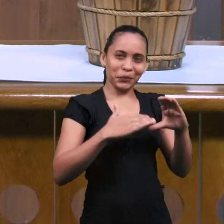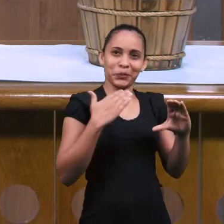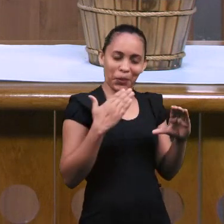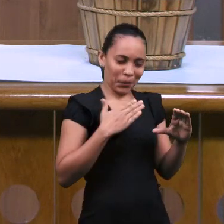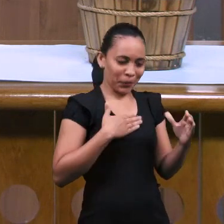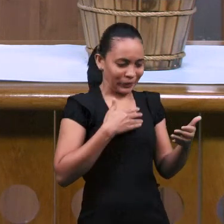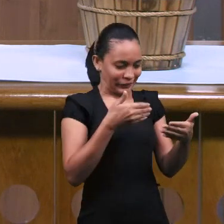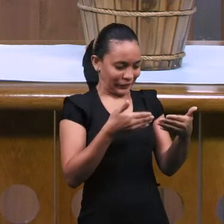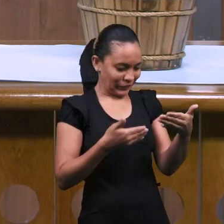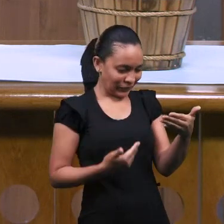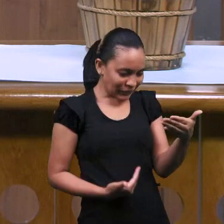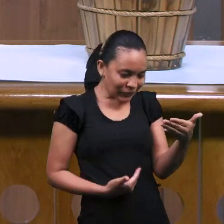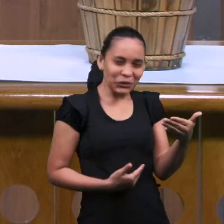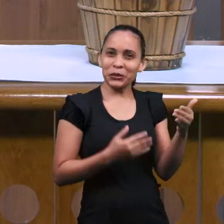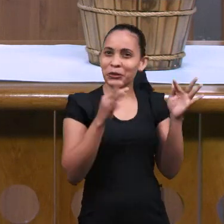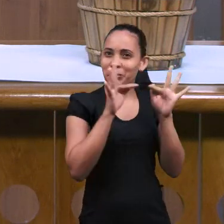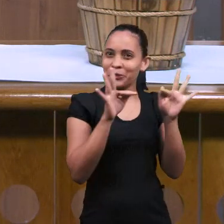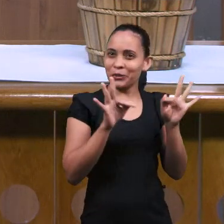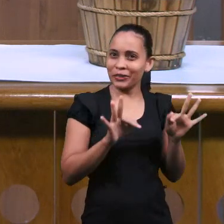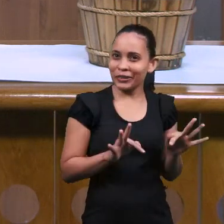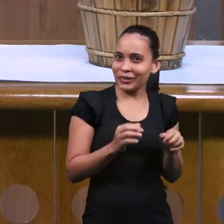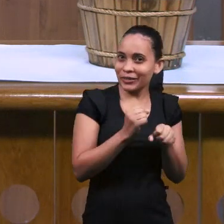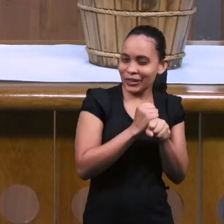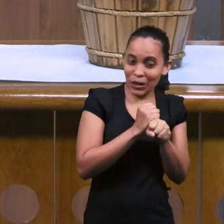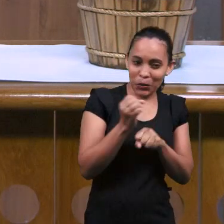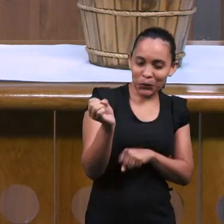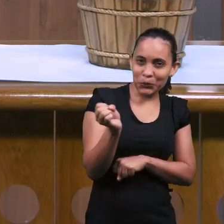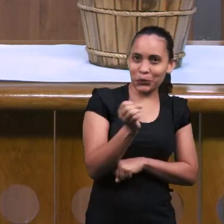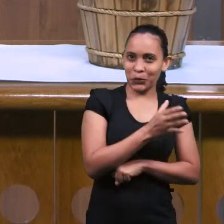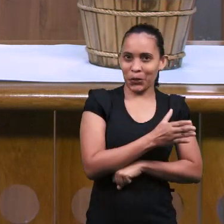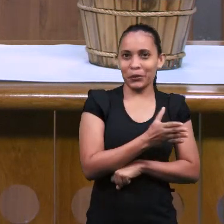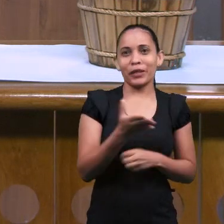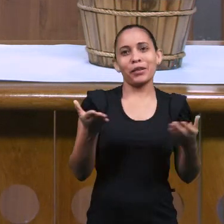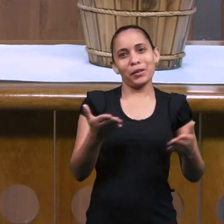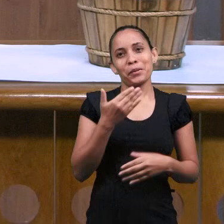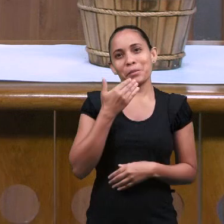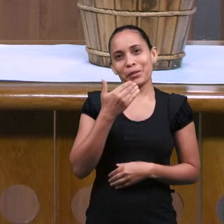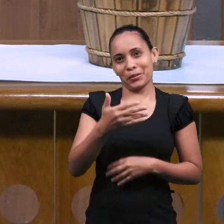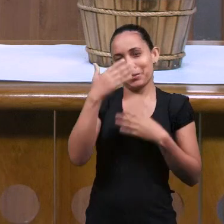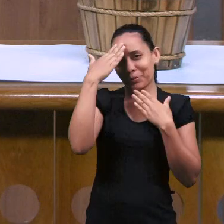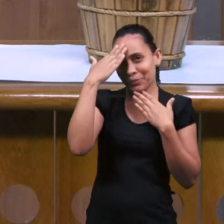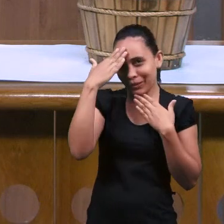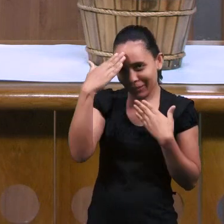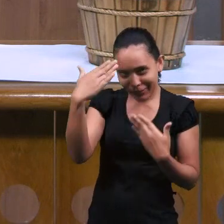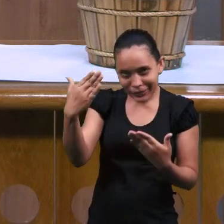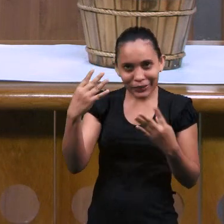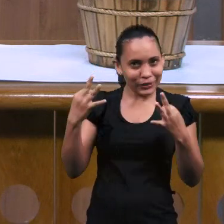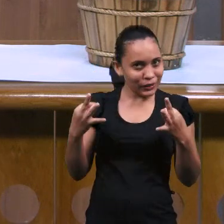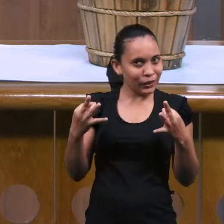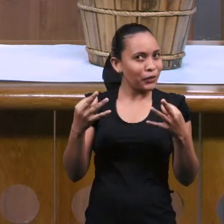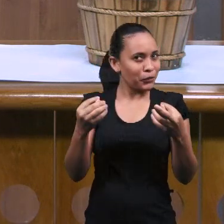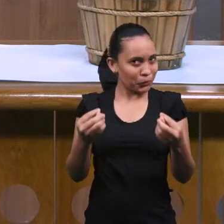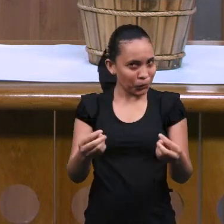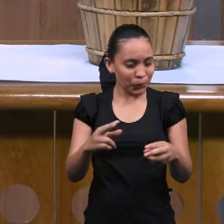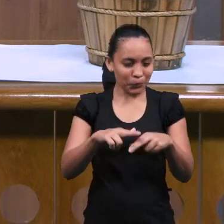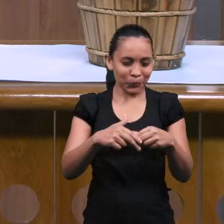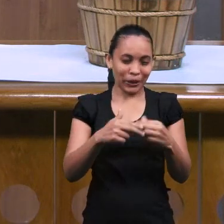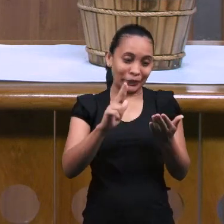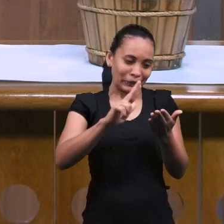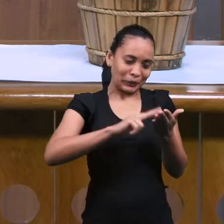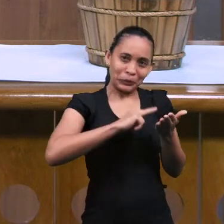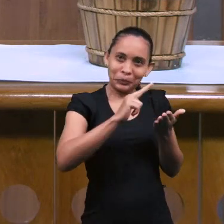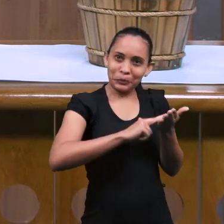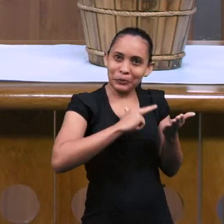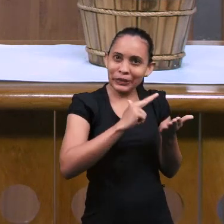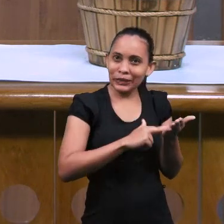personnes lui ont envoyé les salutations, donc le souhait de, donc les vœux